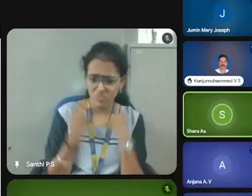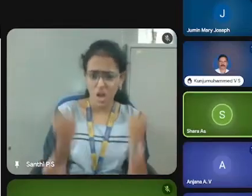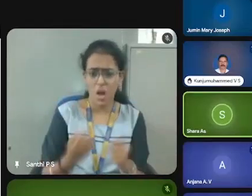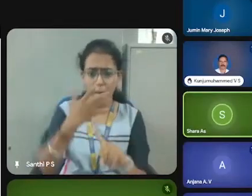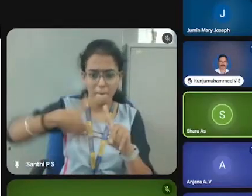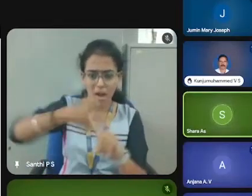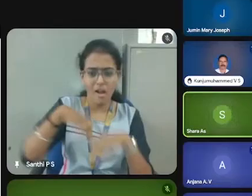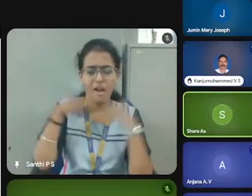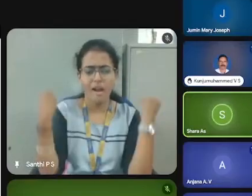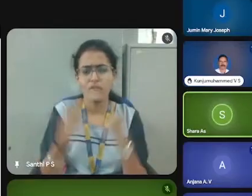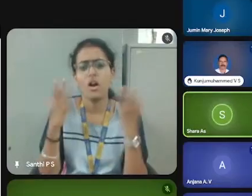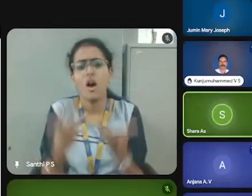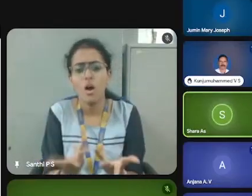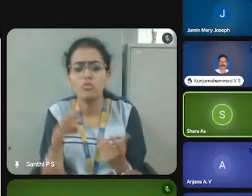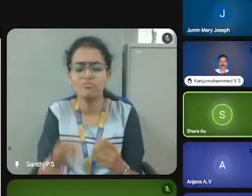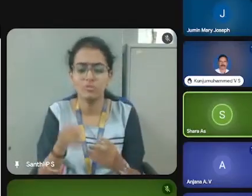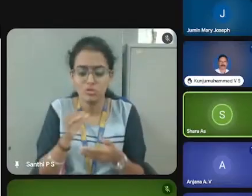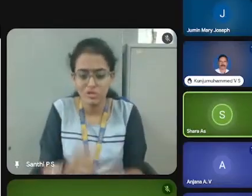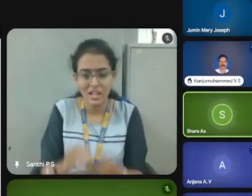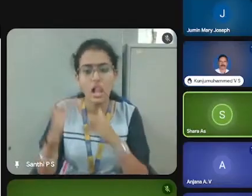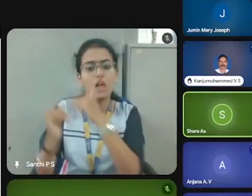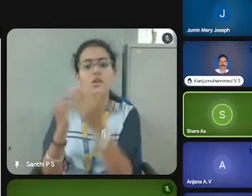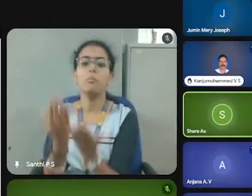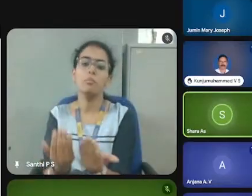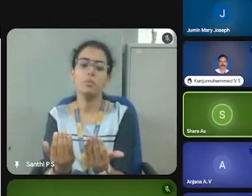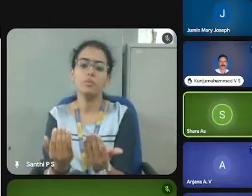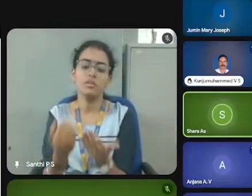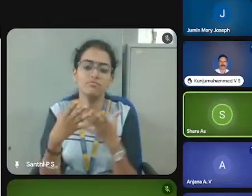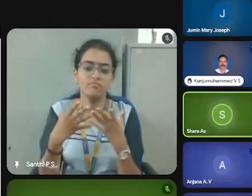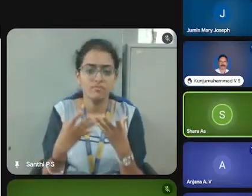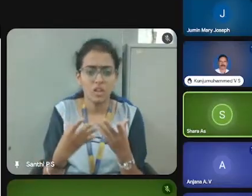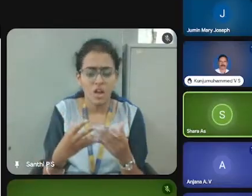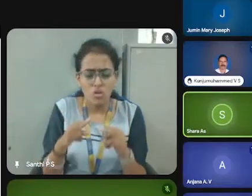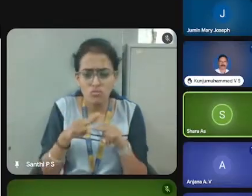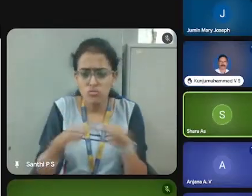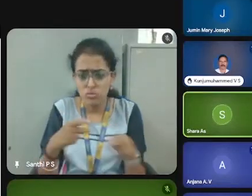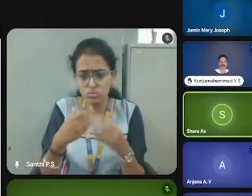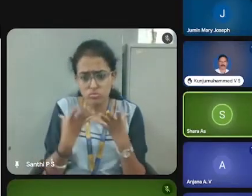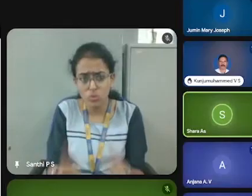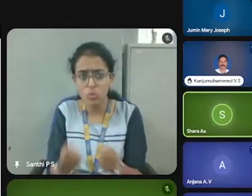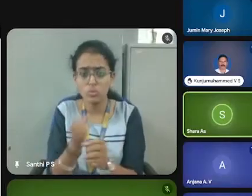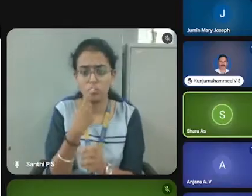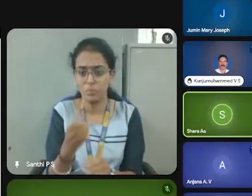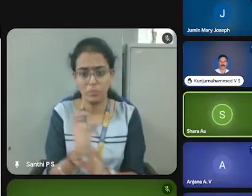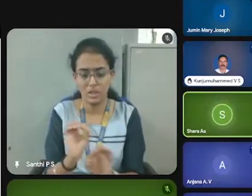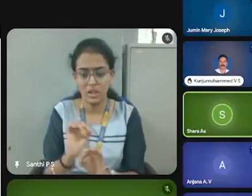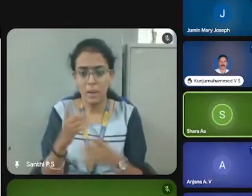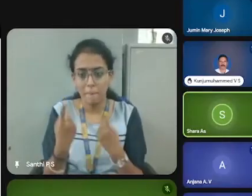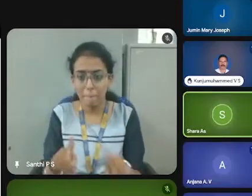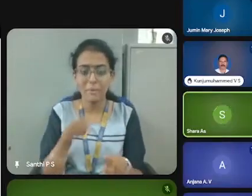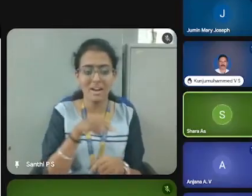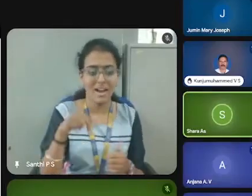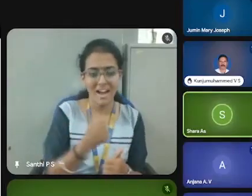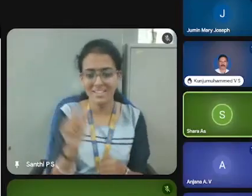അത്രമാത്രം നമ്മുടെ കുട്ടികൾക്ക് ശരിക്കും എല്ലാ ക്യൂറും ആകും എന്ന് പറയുന്നില്ല, എങ്കിലും അവര് ഒരുവിധം മറ്റു കുട്ടികളോടൊപ്പം